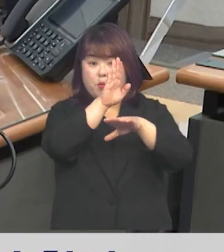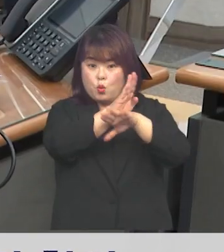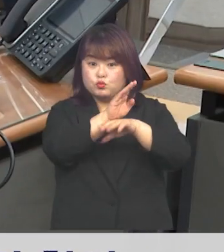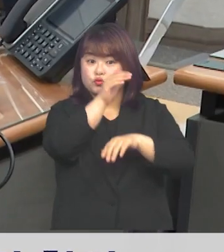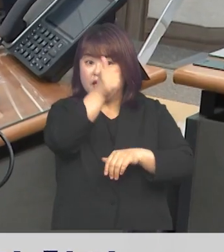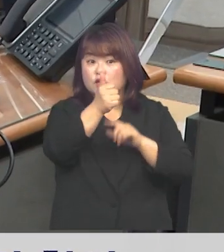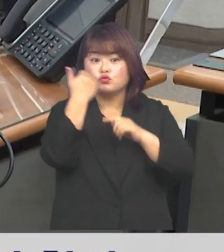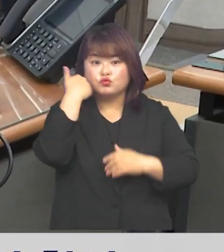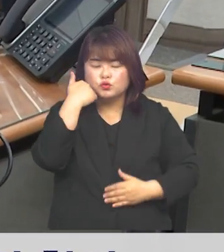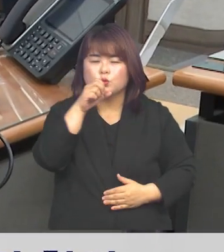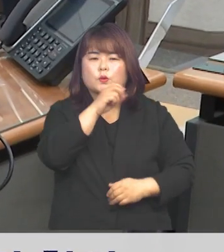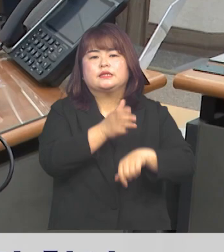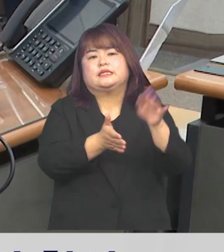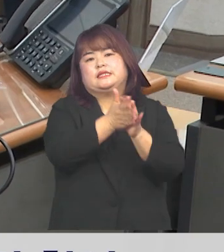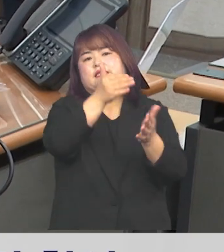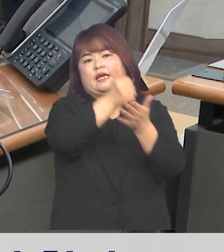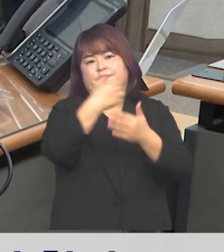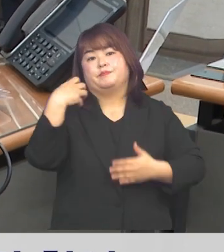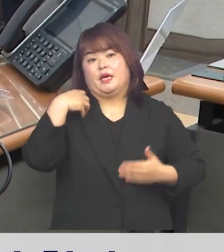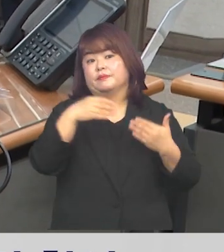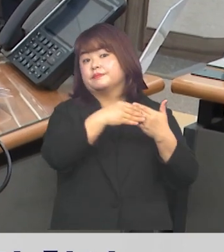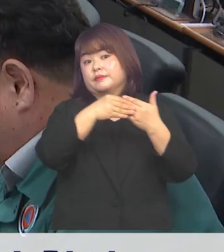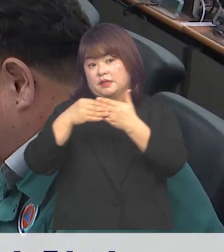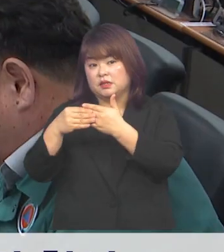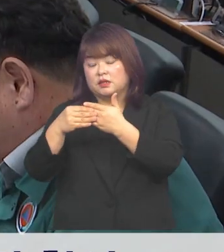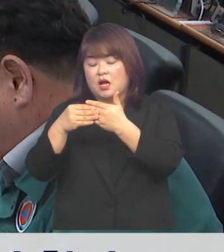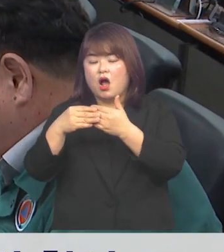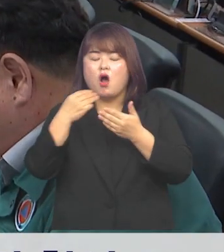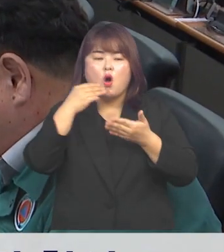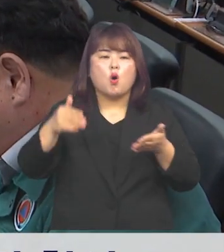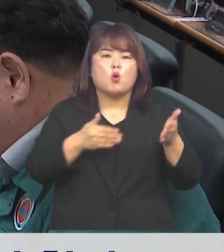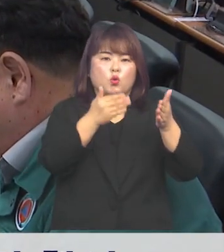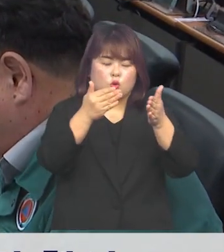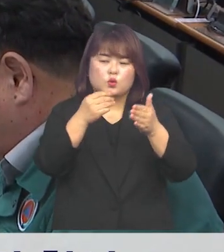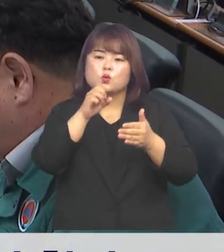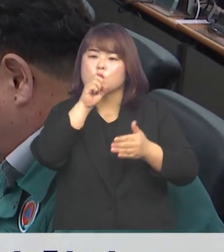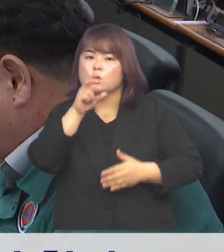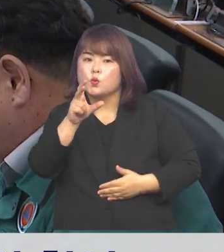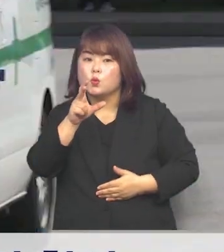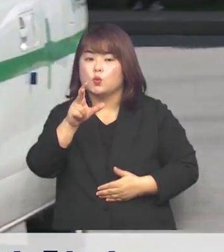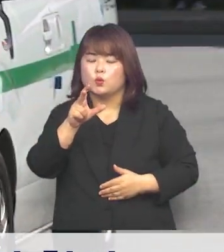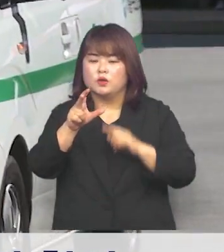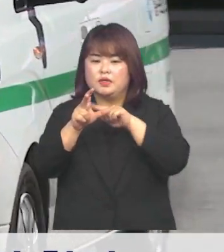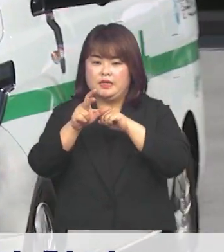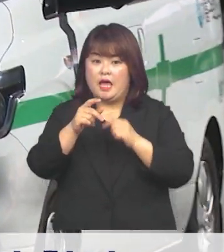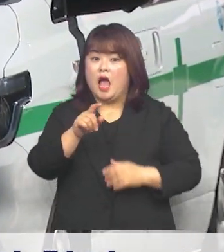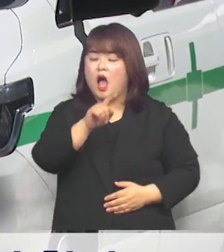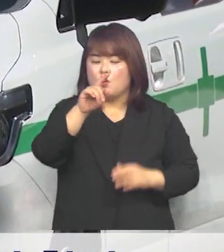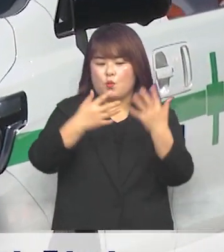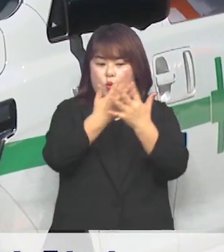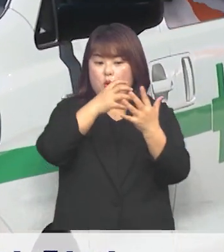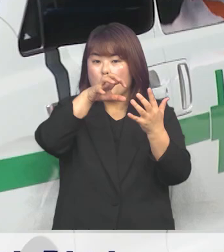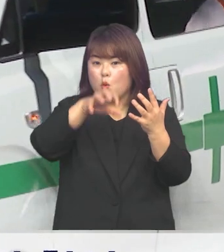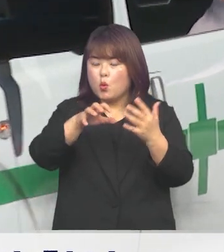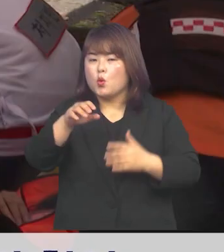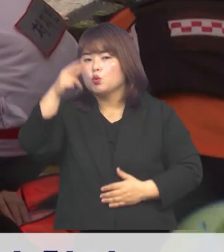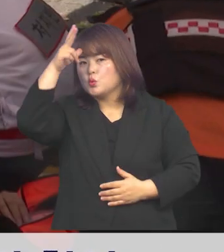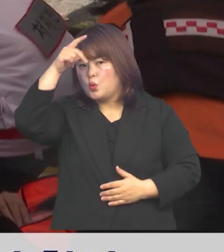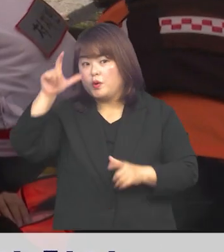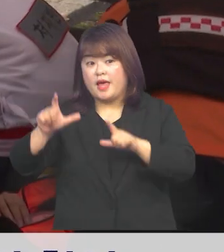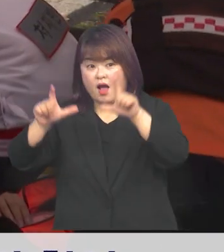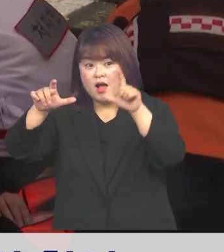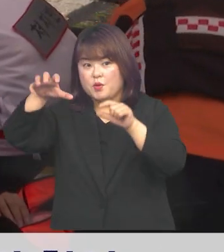지역재난안전대책본부장인 이상일 용인특례시장 주재하에 이뤄졌으며 경기도 용인소방서, 용인동부경찰서,